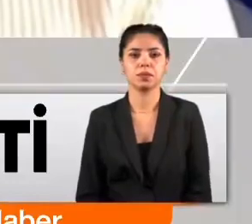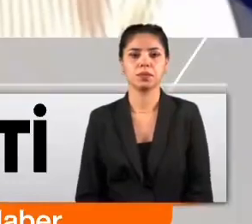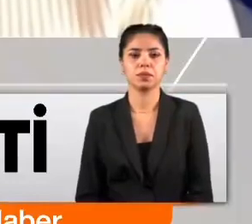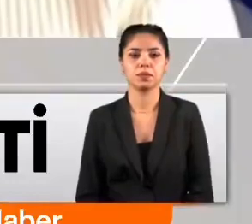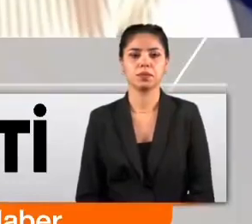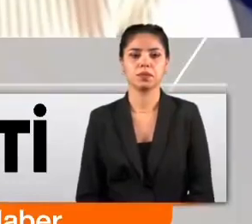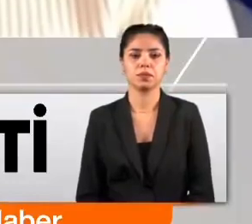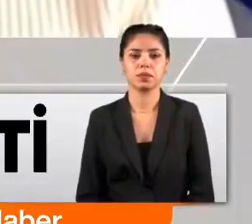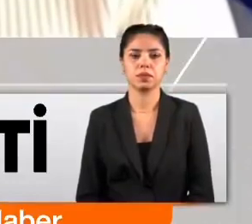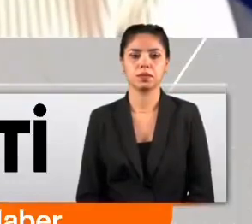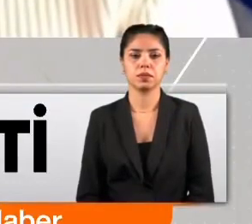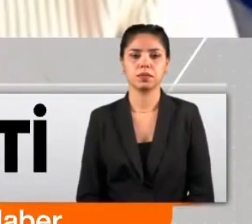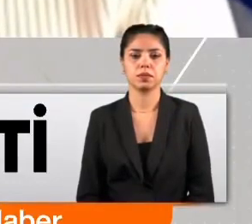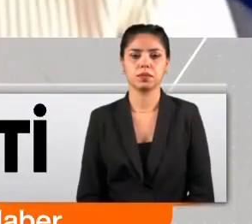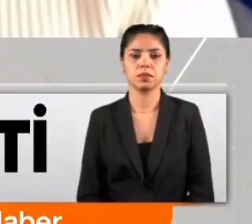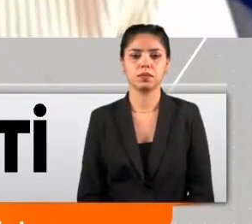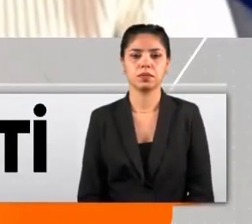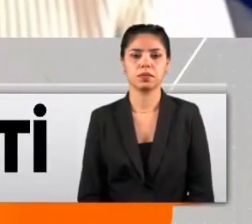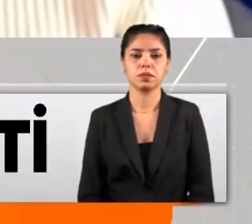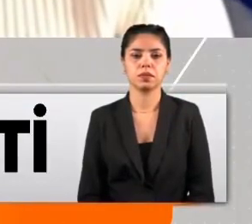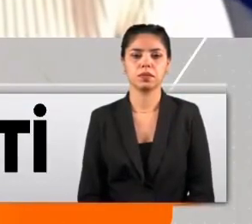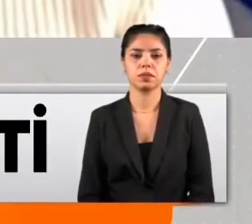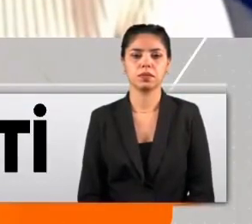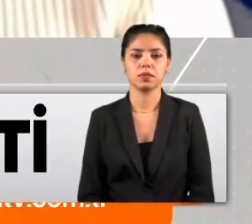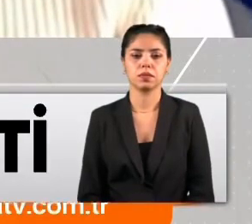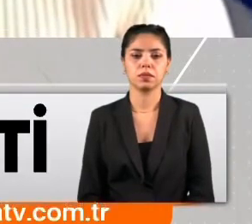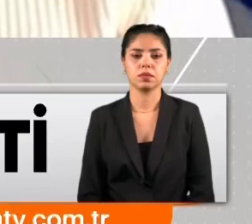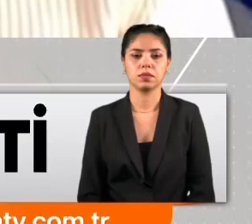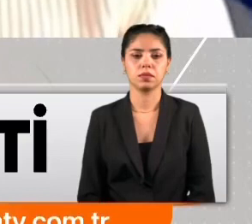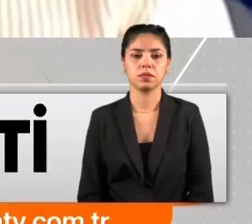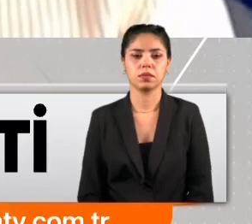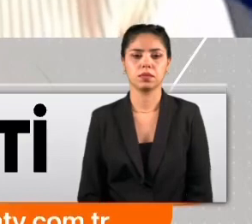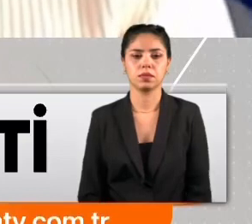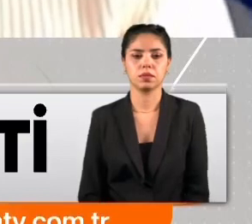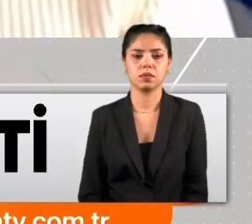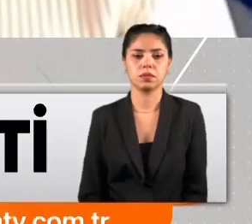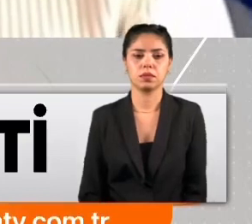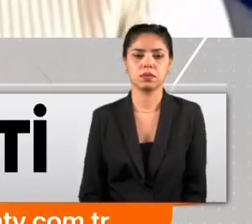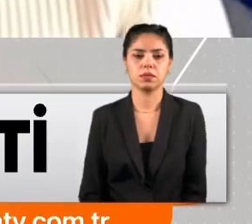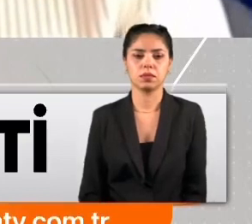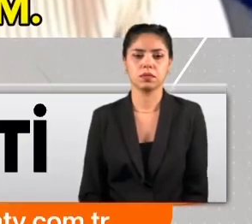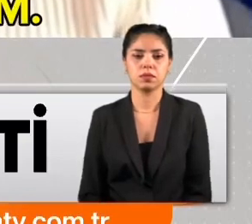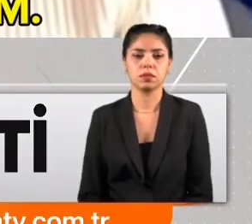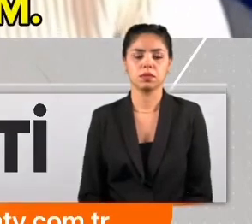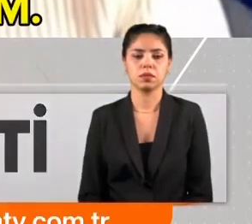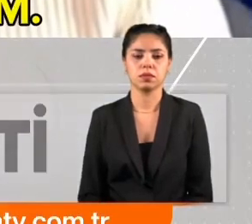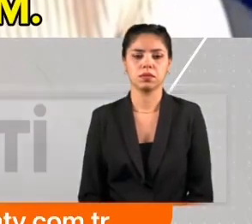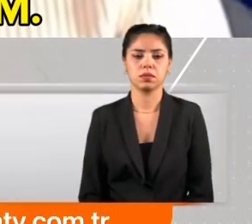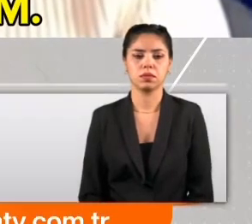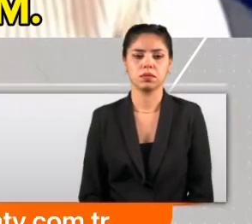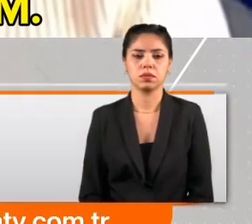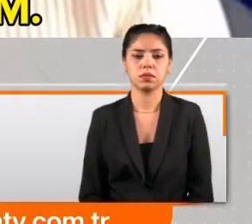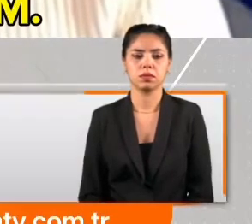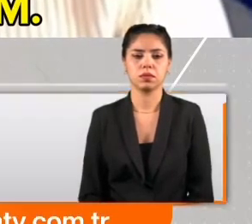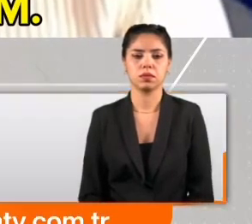İnanın bana, gerçekten de sokağa çıktığımda acaba birisi bana bir şey soracak mı? Ya da gerçekten dövdün mü o kadını? Nasıl